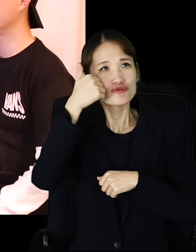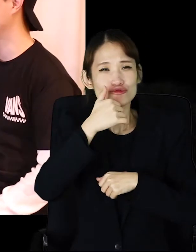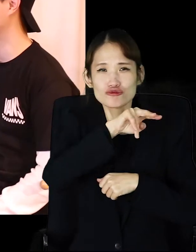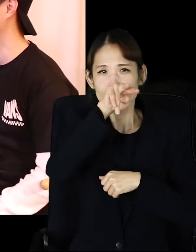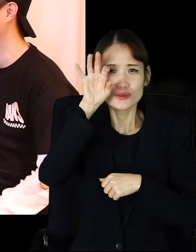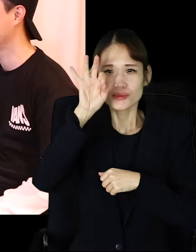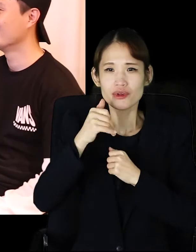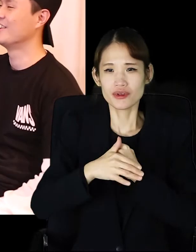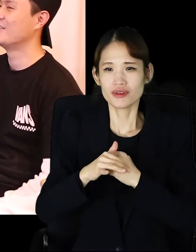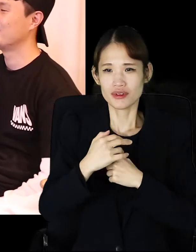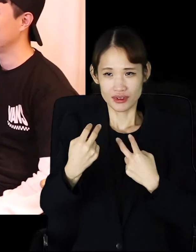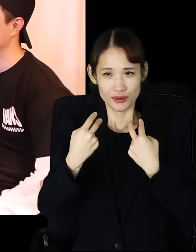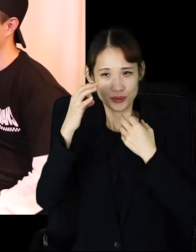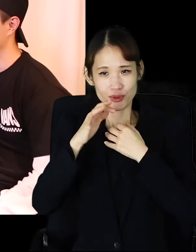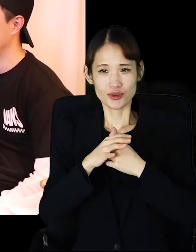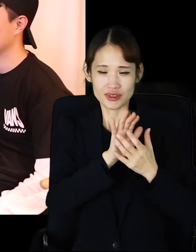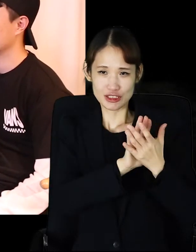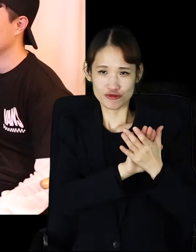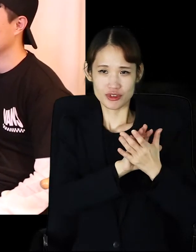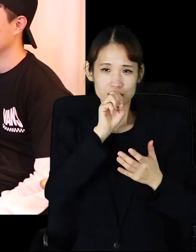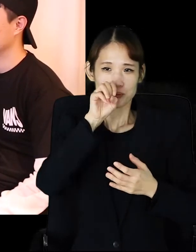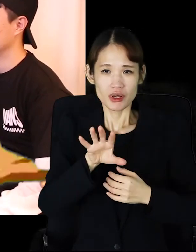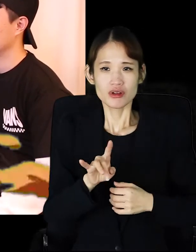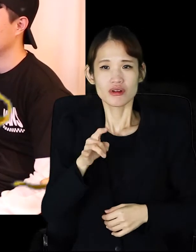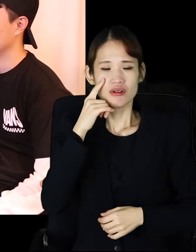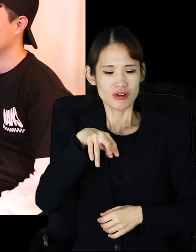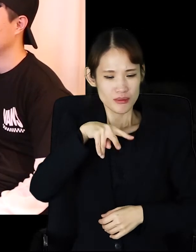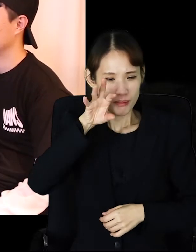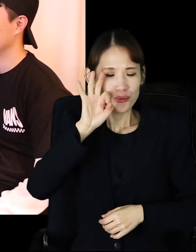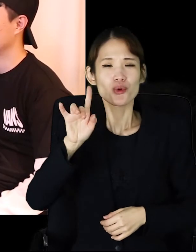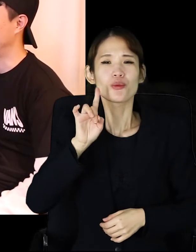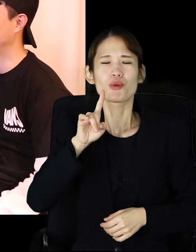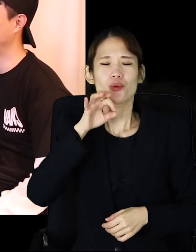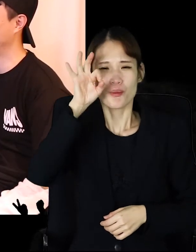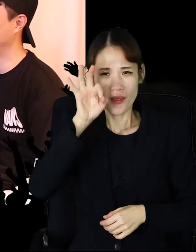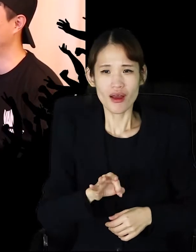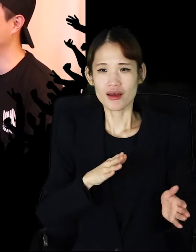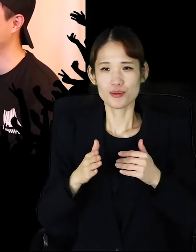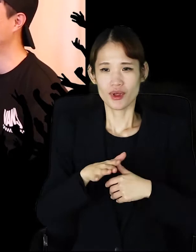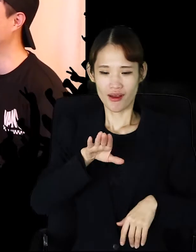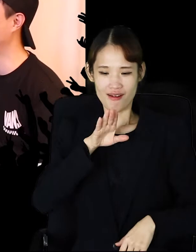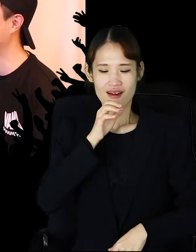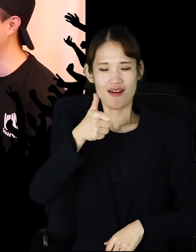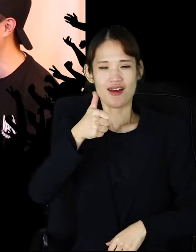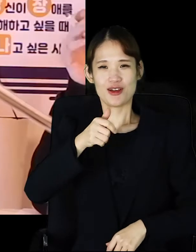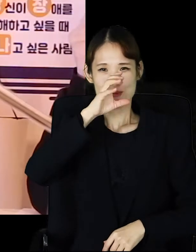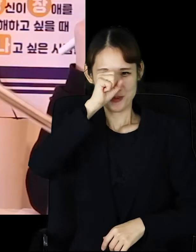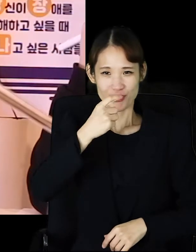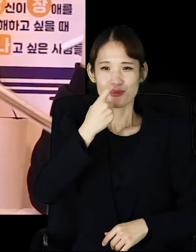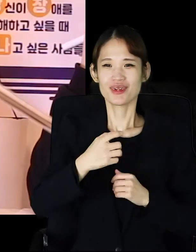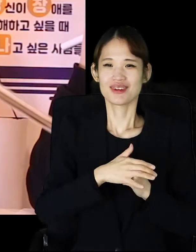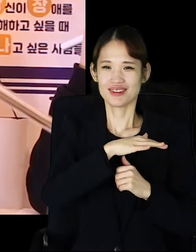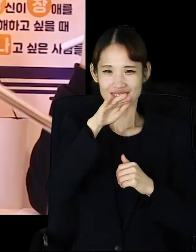거야 이거. 네, 그런 아, 이거. 사람들이 막 쳐다보는데 걔가 거기서 뭘 봐 이렇게 소리를 낸 거예요. 야 진짜 막 멋있다. 나가요.